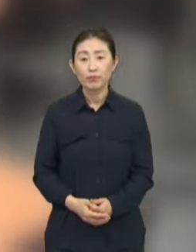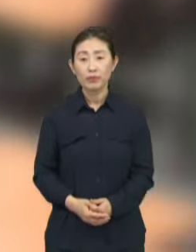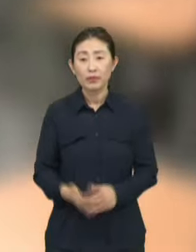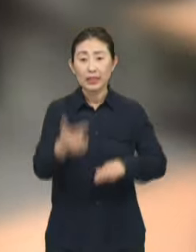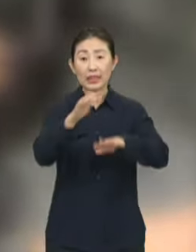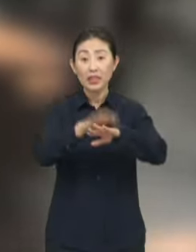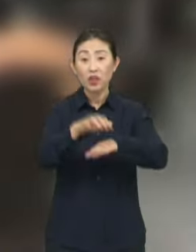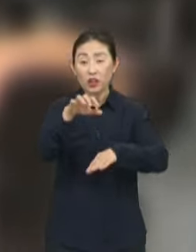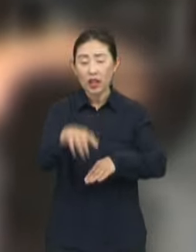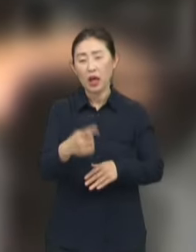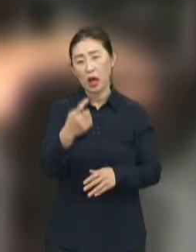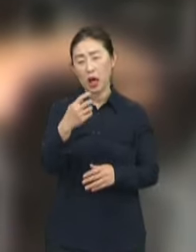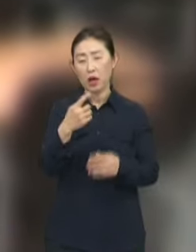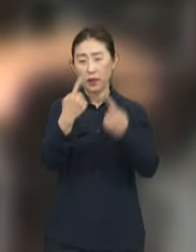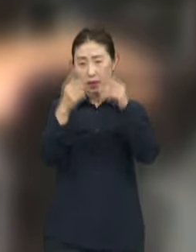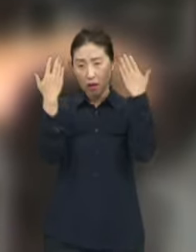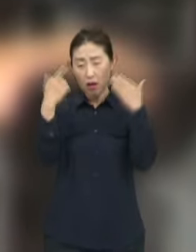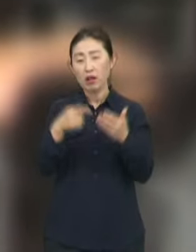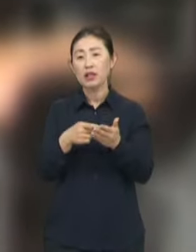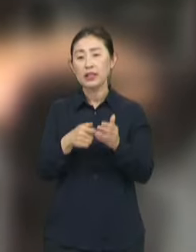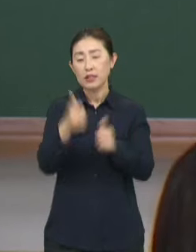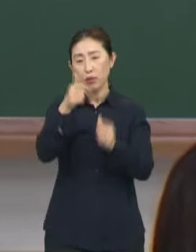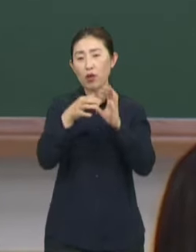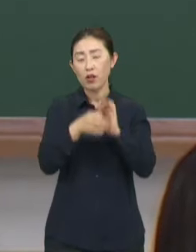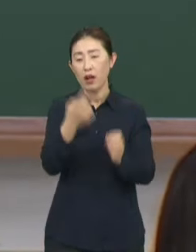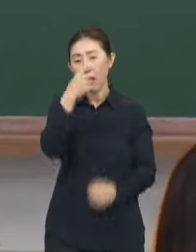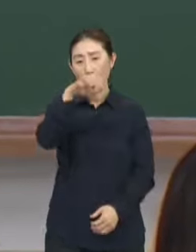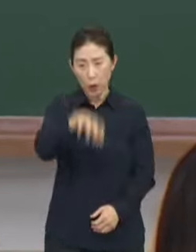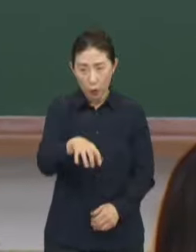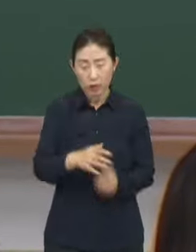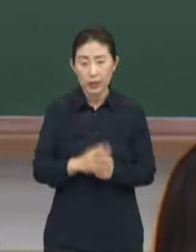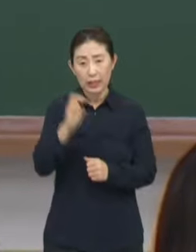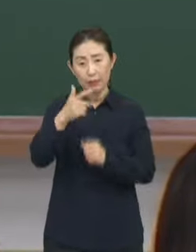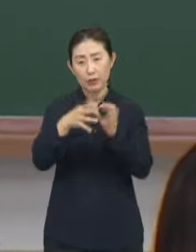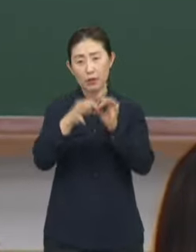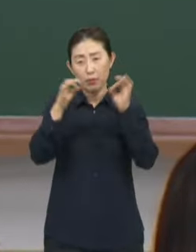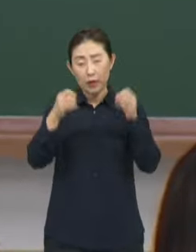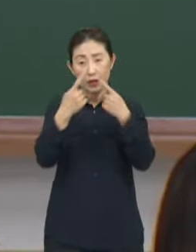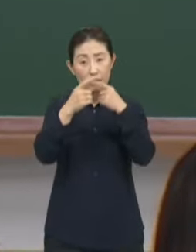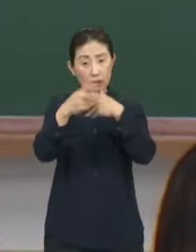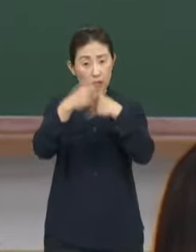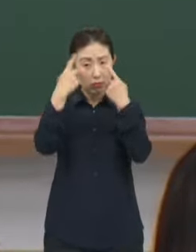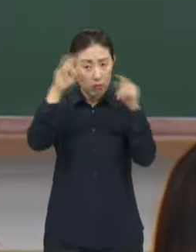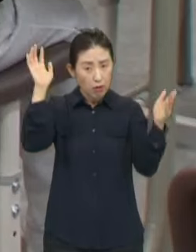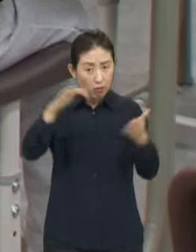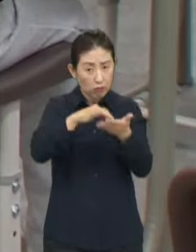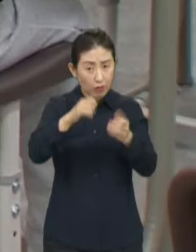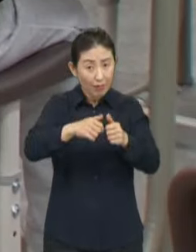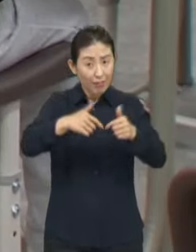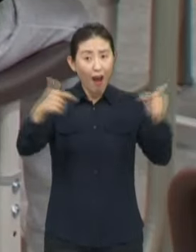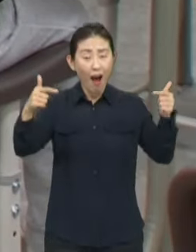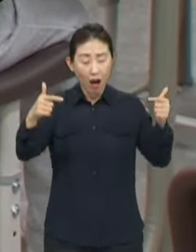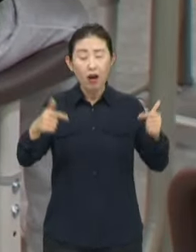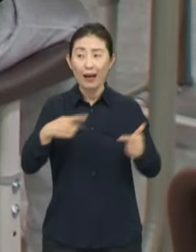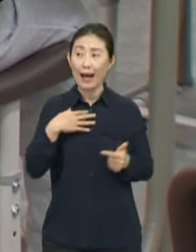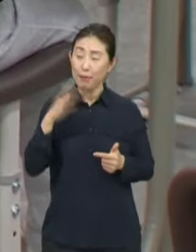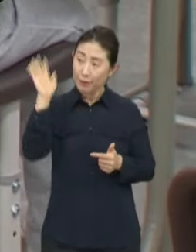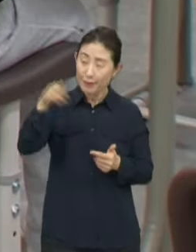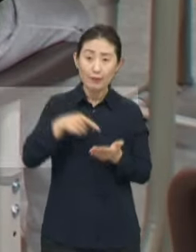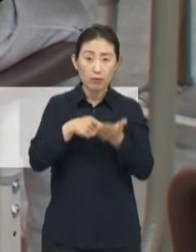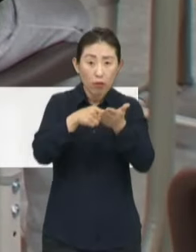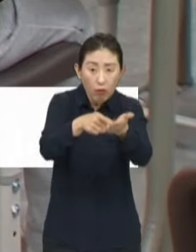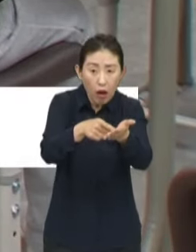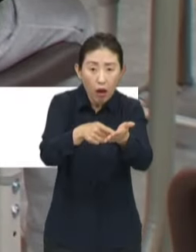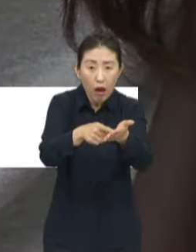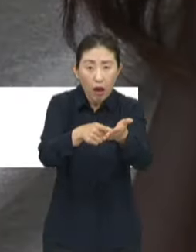대전의 한 입시학원. 27년 만에 의대 모집 인원이 늘어난다는 소식에 의대를 준비하는 학생들이 늘었지만 혼란은